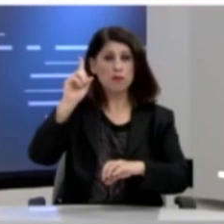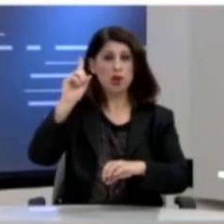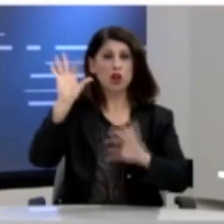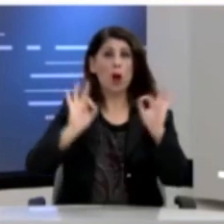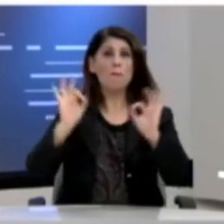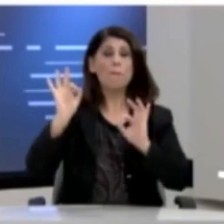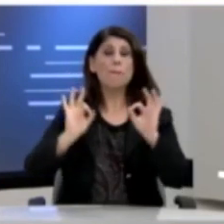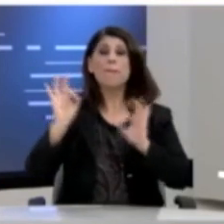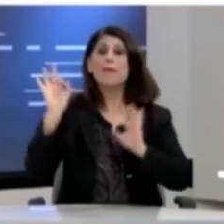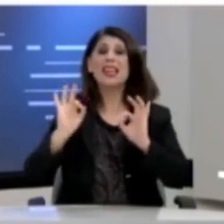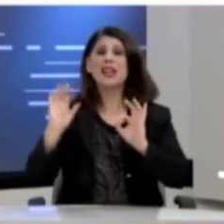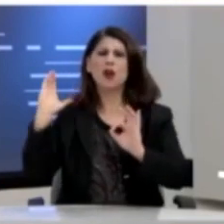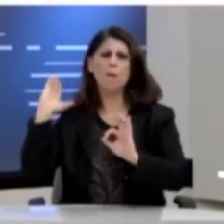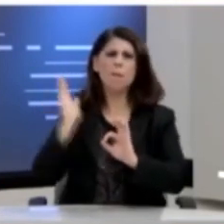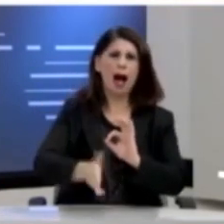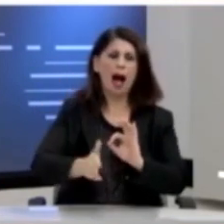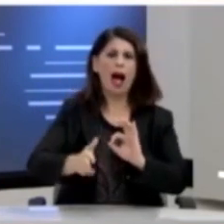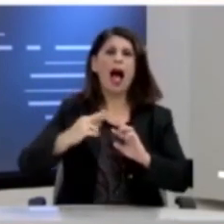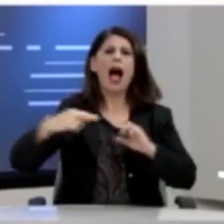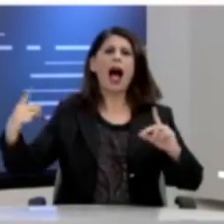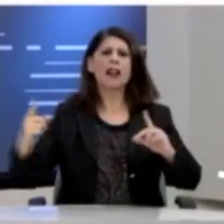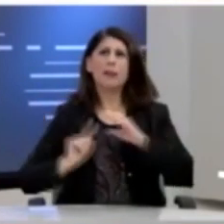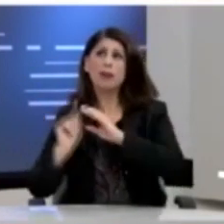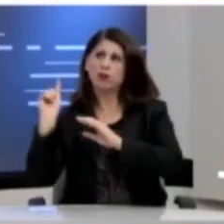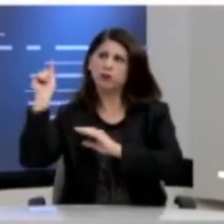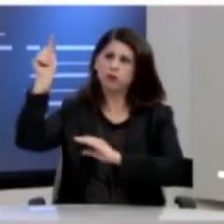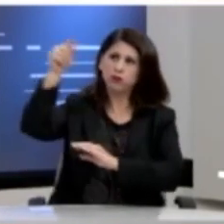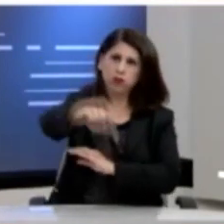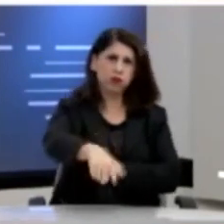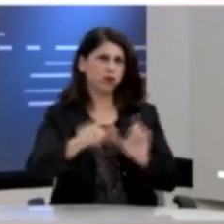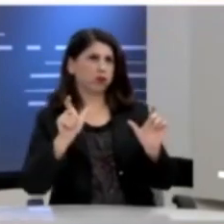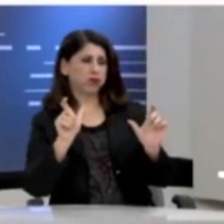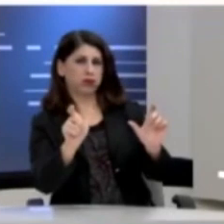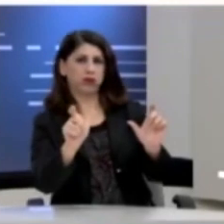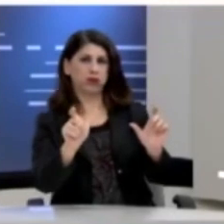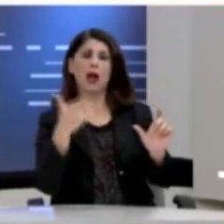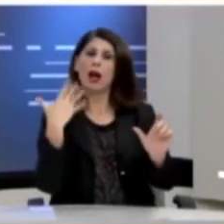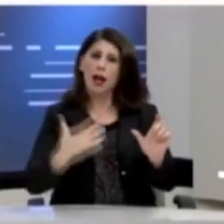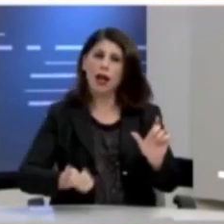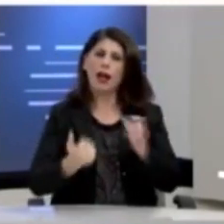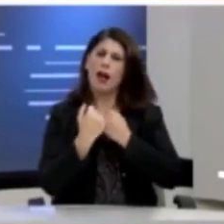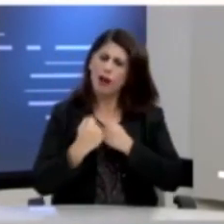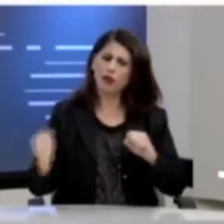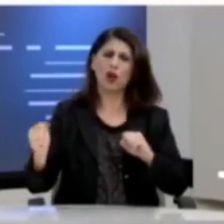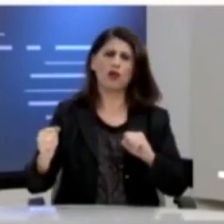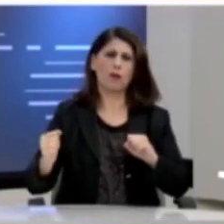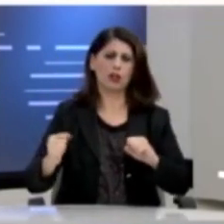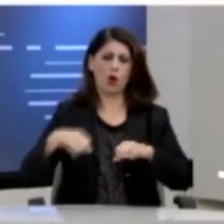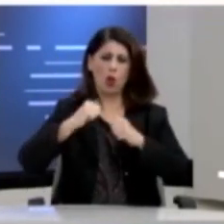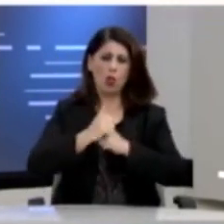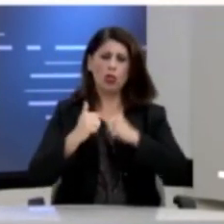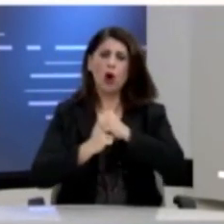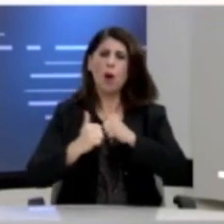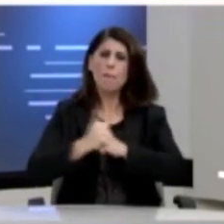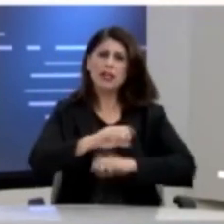τη λεγόμενη αντιπυραυλική ασπίδα, με τη μετατροπή του ΝΑΤΟ ή των αυτοτελών στρατιωτικών δομών που αναπτύσσει η Ευρωπαϊκή